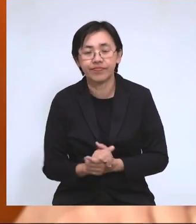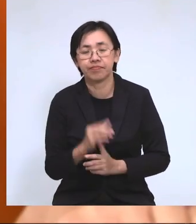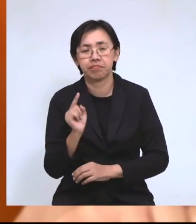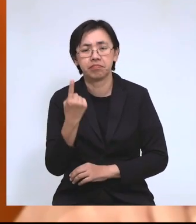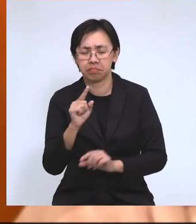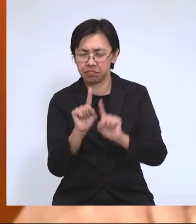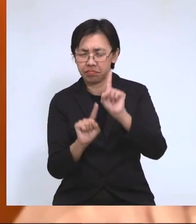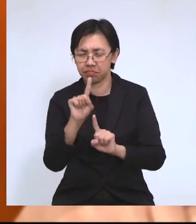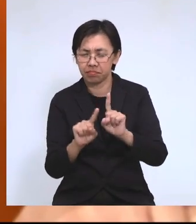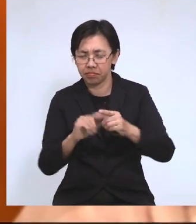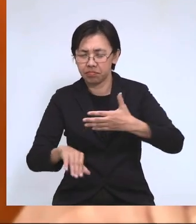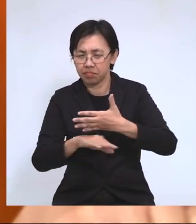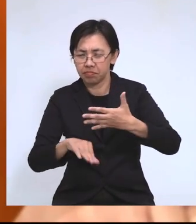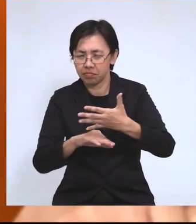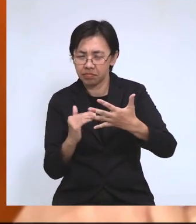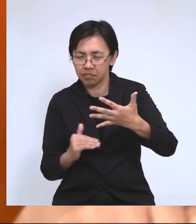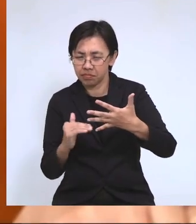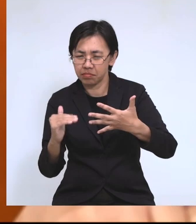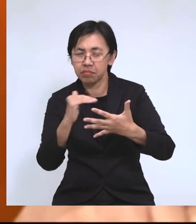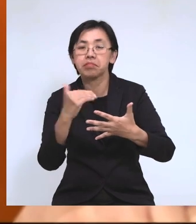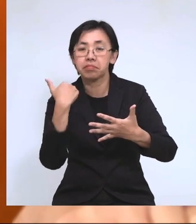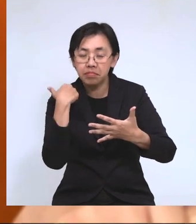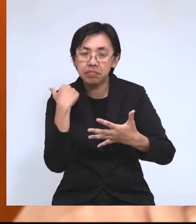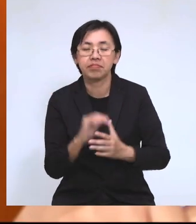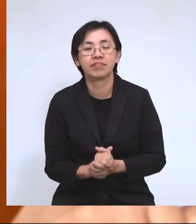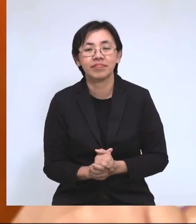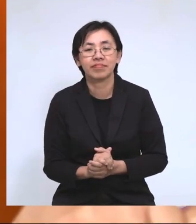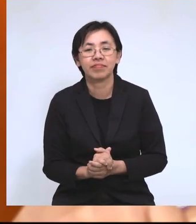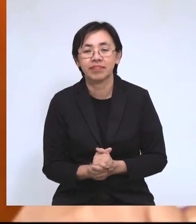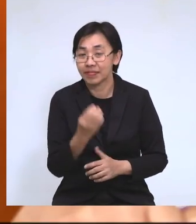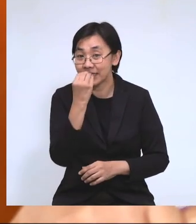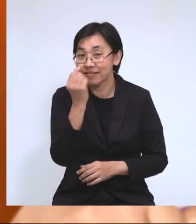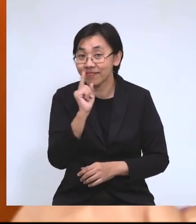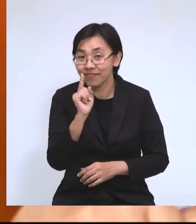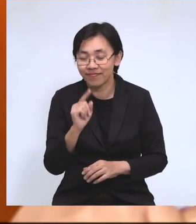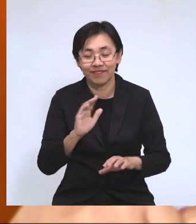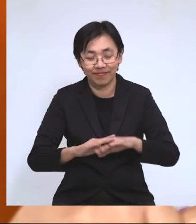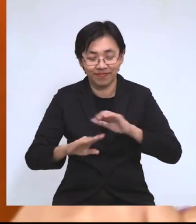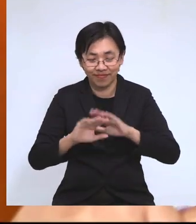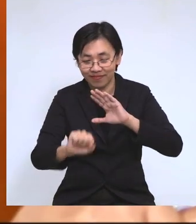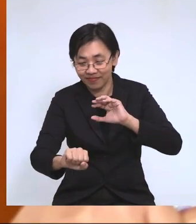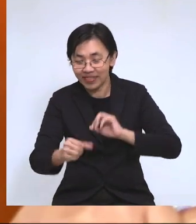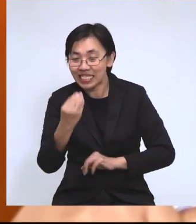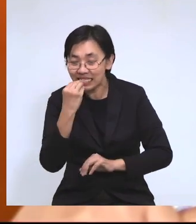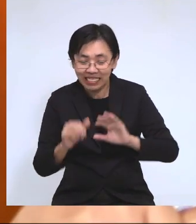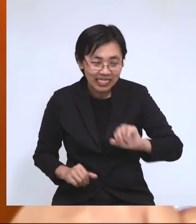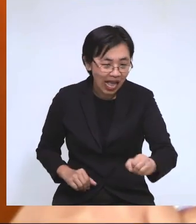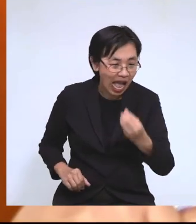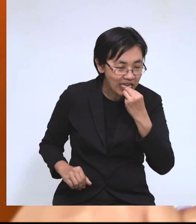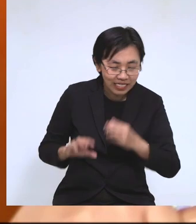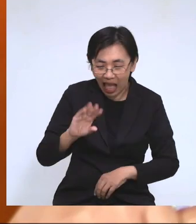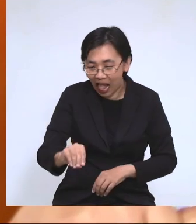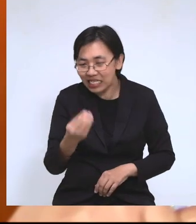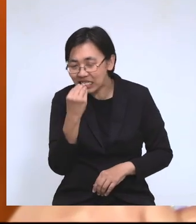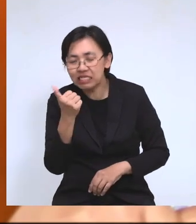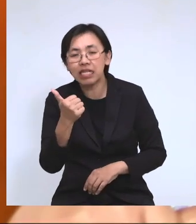ซึ่งมอสขวานจำได้ตอนเราประเมินมาตั้งแต่ทักษะแรกๆใช่ไหมแล้วมาจบกินเริ่มมือหยิบซึ่งมือหยิบได้ไหมต